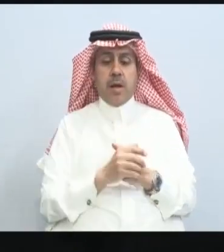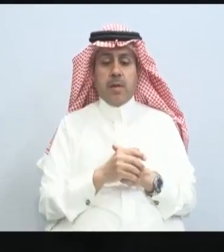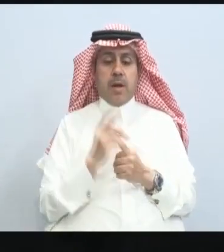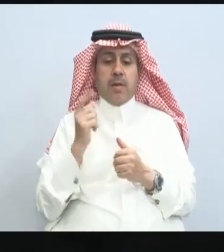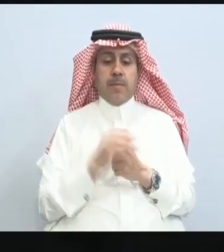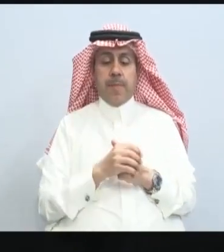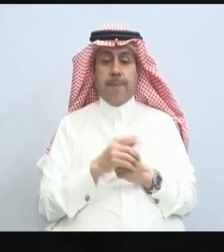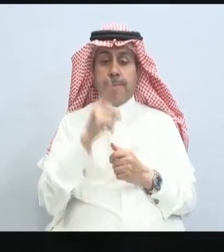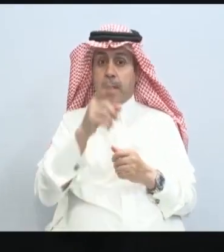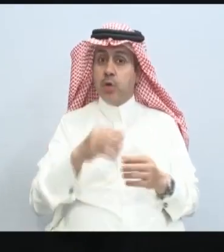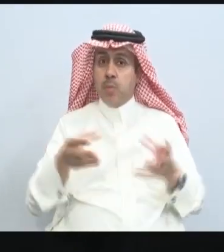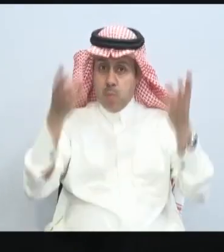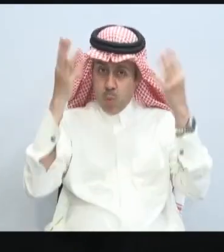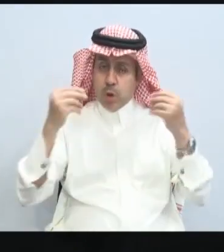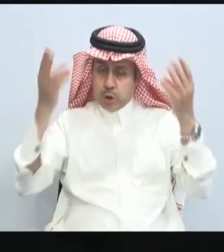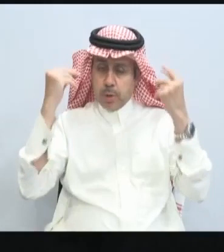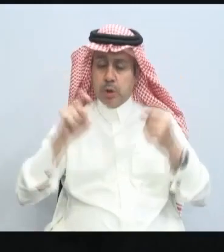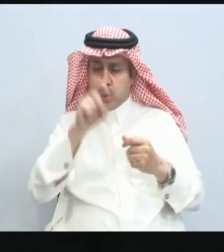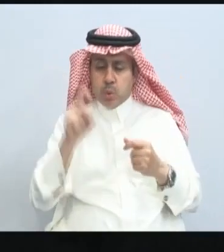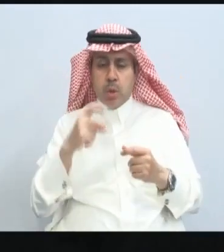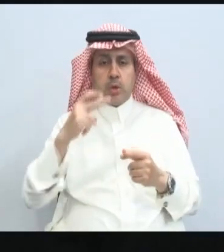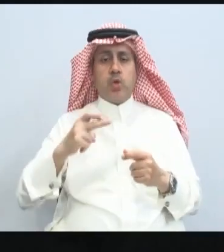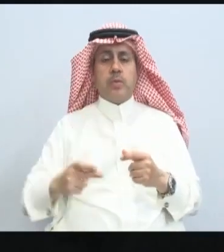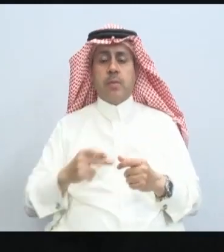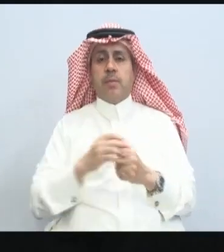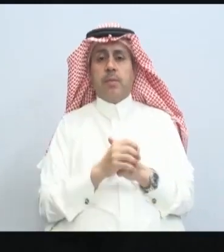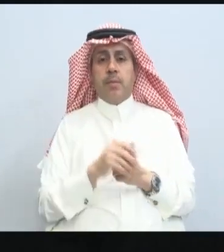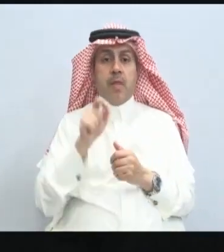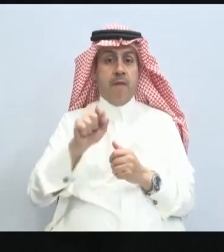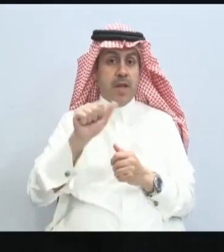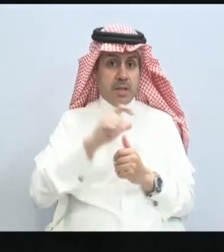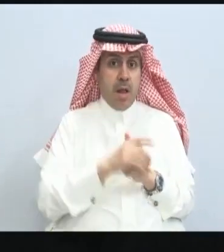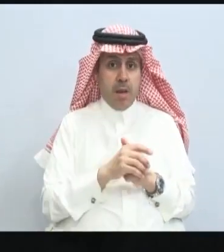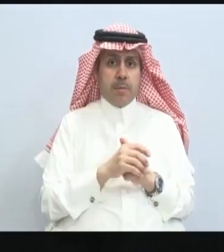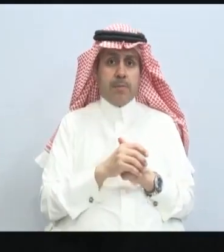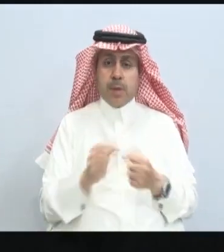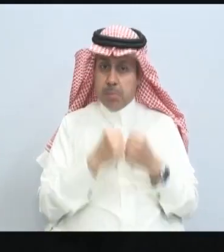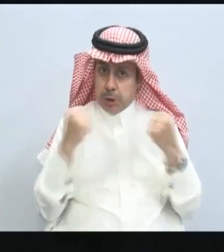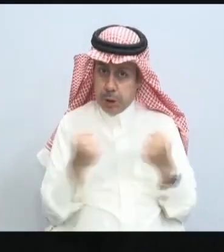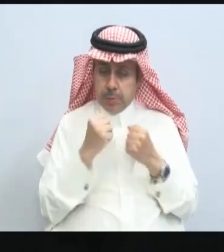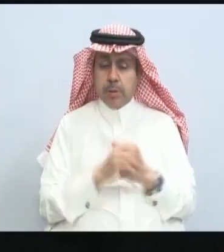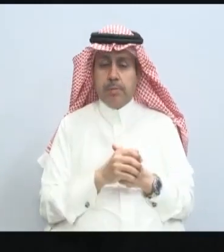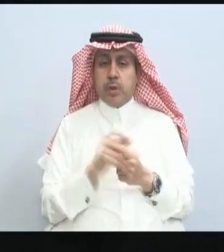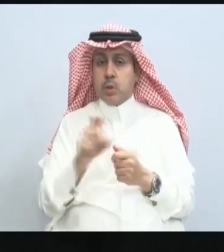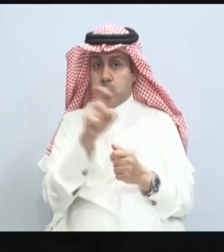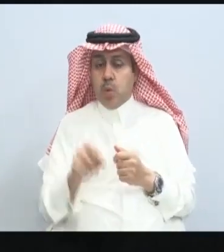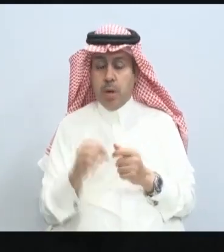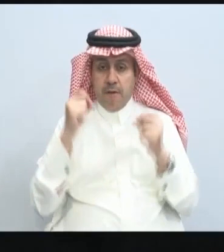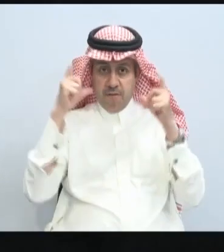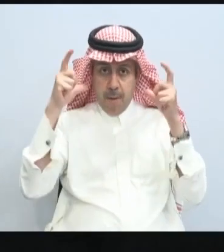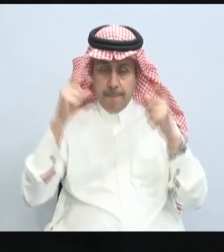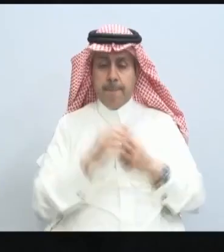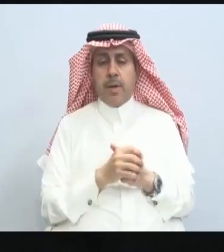انكم ايضا تكثف الحلول على هذا الفصل من خلال التدريبات عندنا اسئله تحقق من فهمك